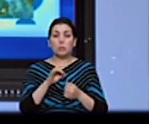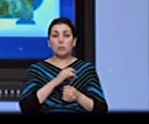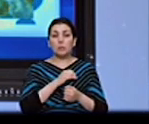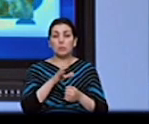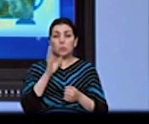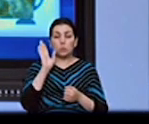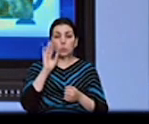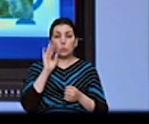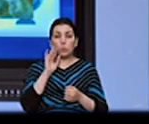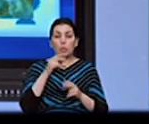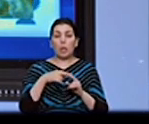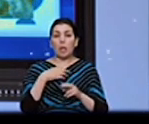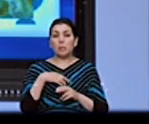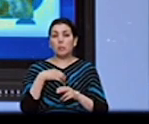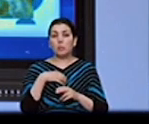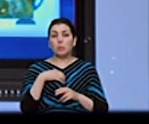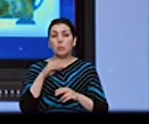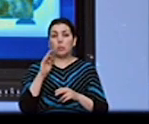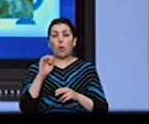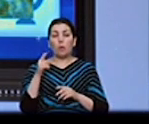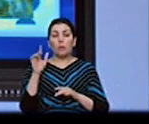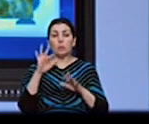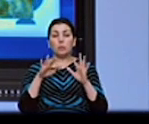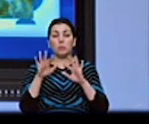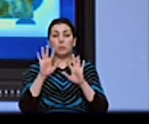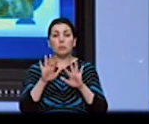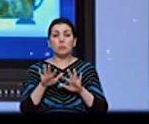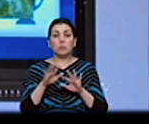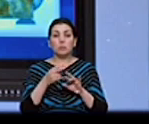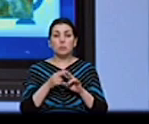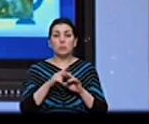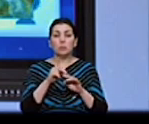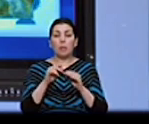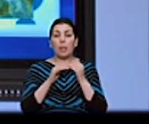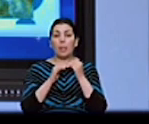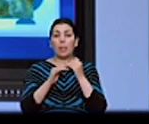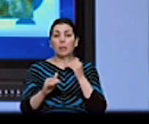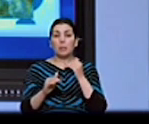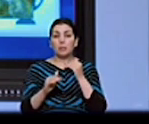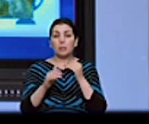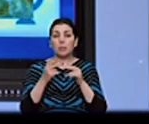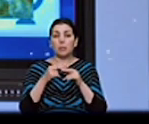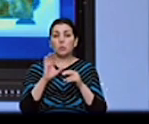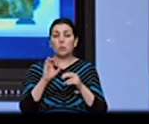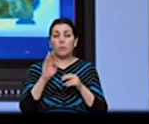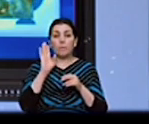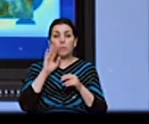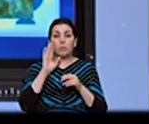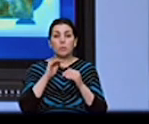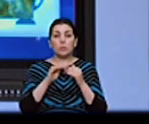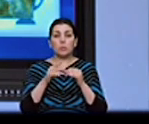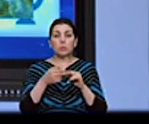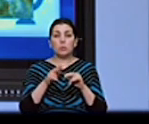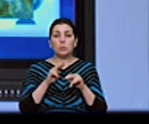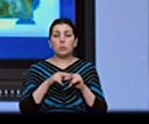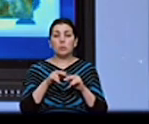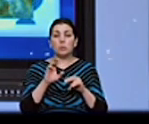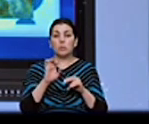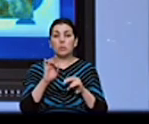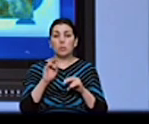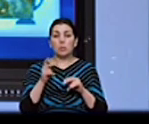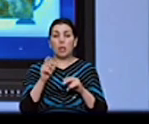sersuv daryolar asosan tog'li hududlarda joylashgan. Tekislik qismida esa suv manbalari juda